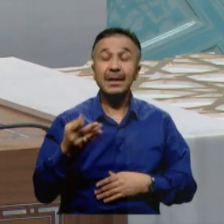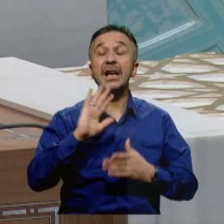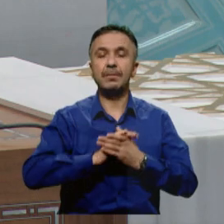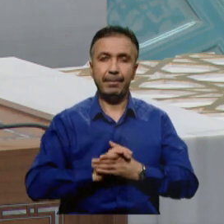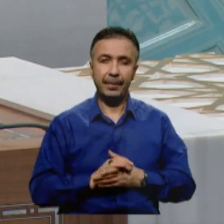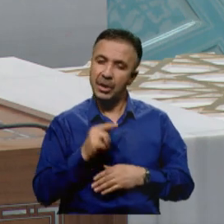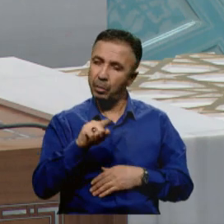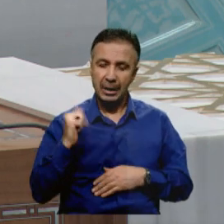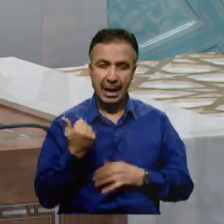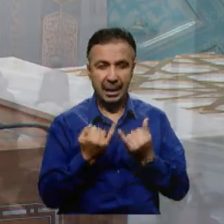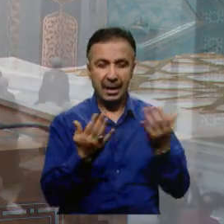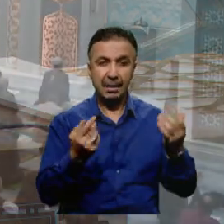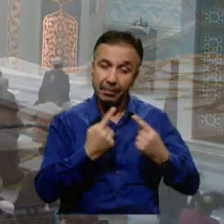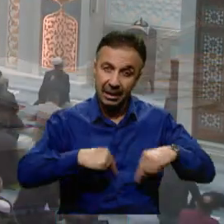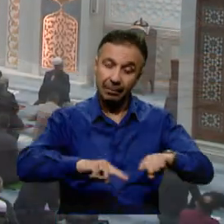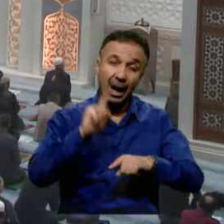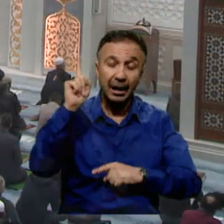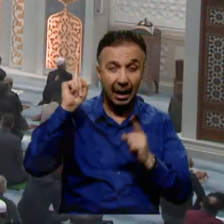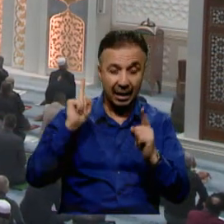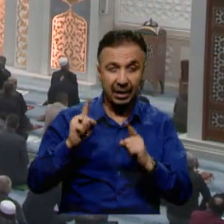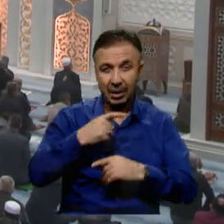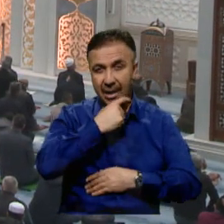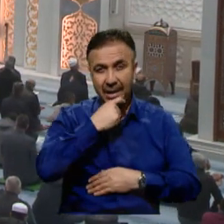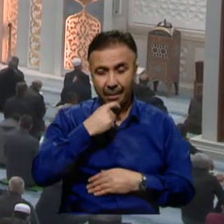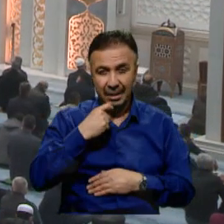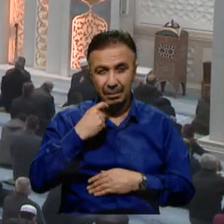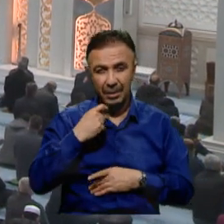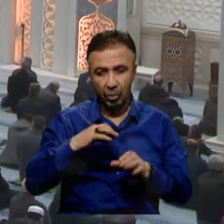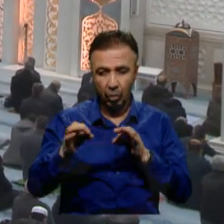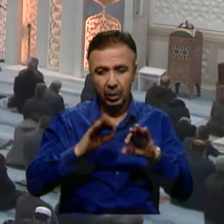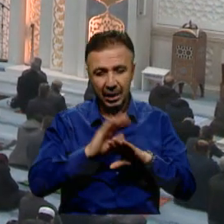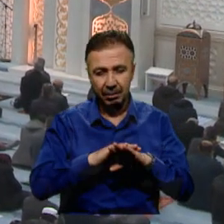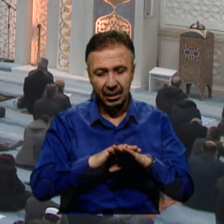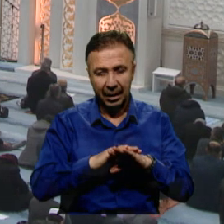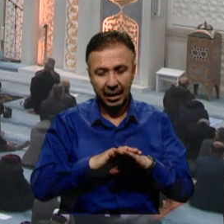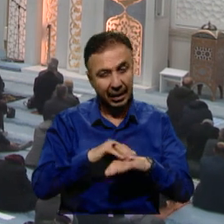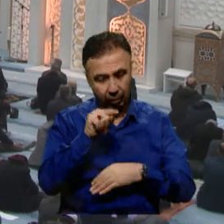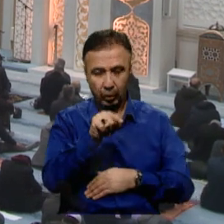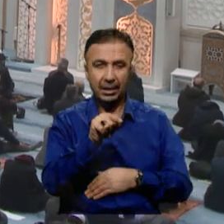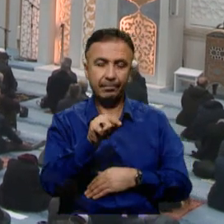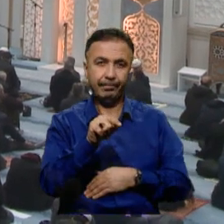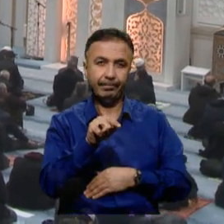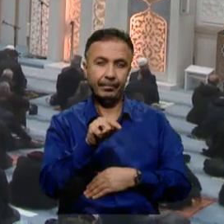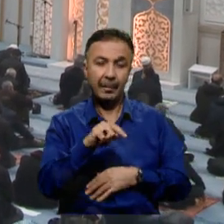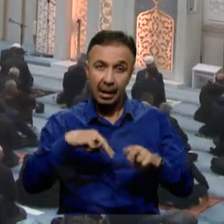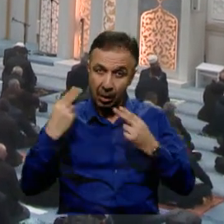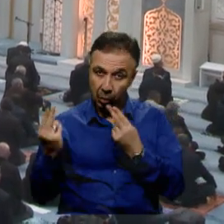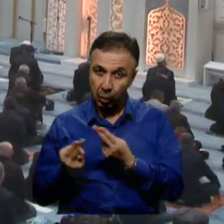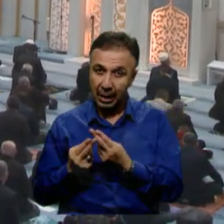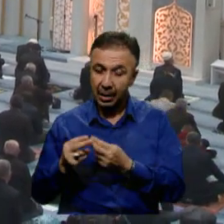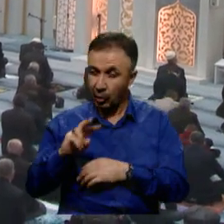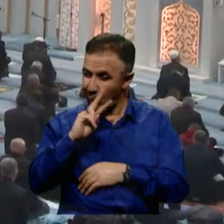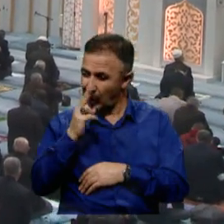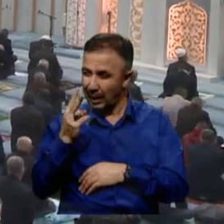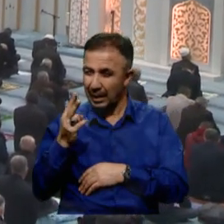kardeşlerim, bizim de Allah'a karşı samimiyetimizin test edildiği alanlar bunlardır. Dünyanın